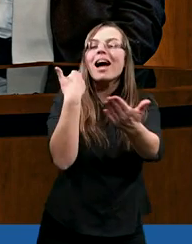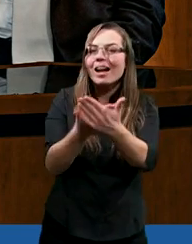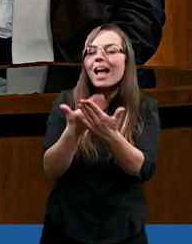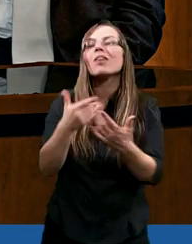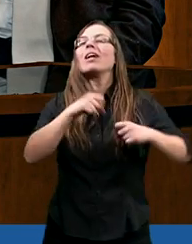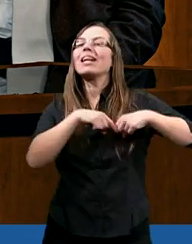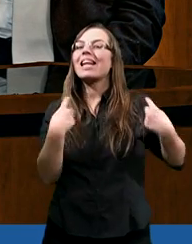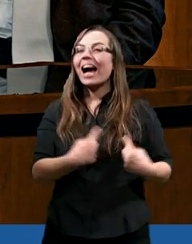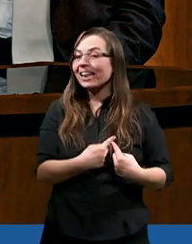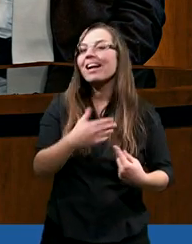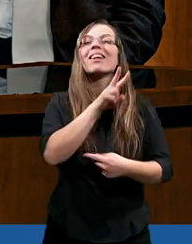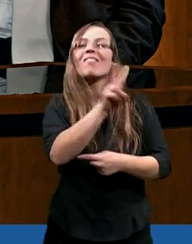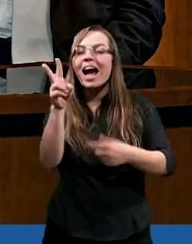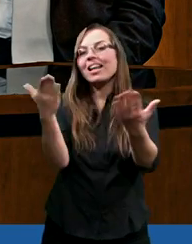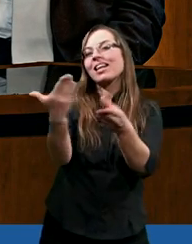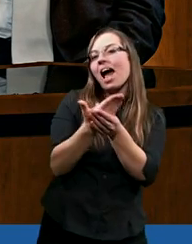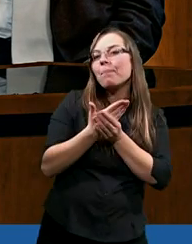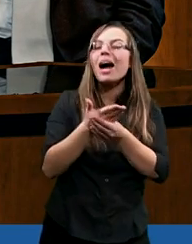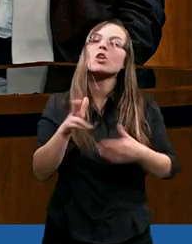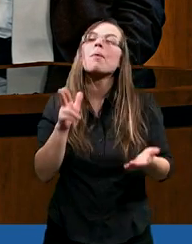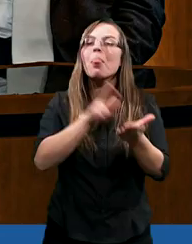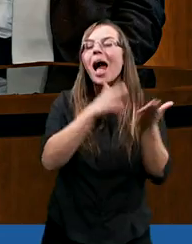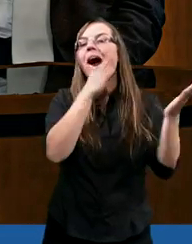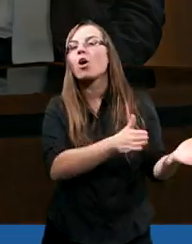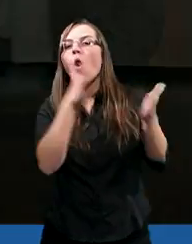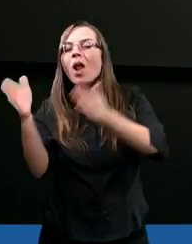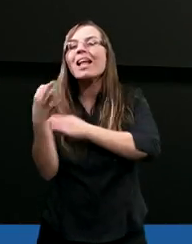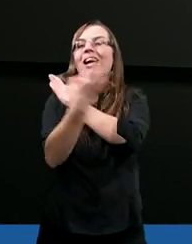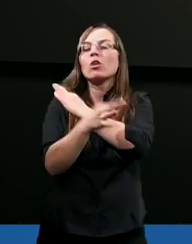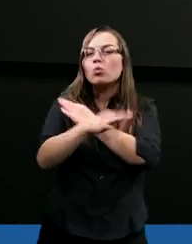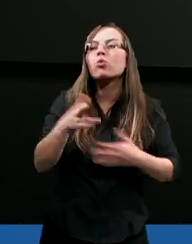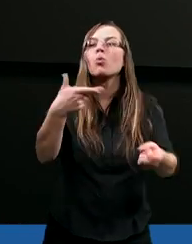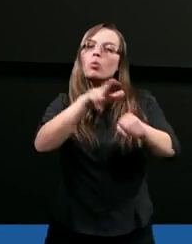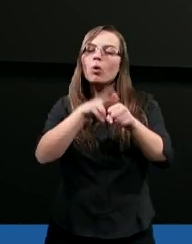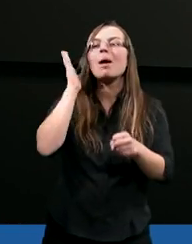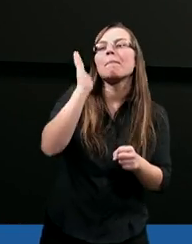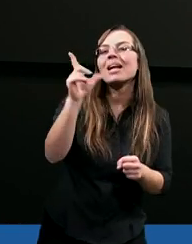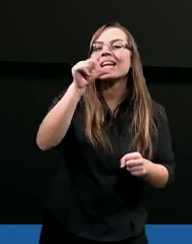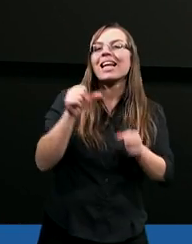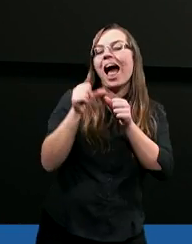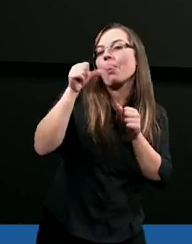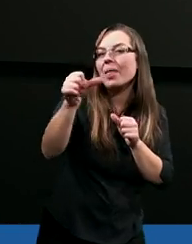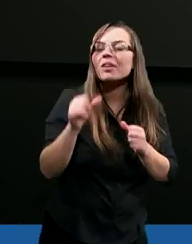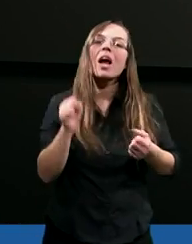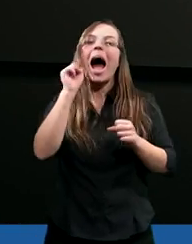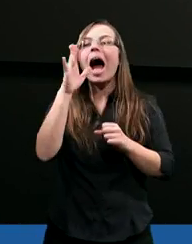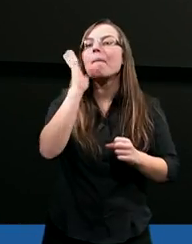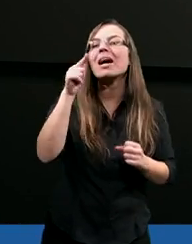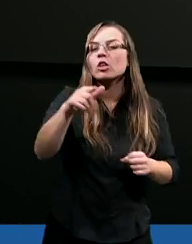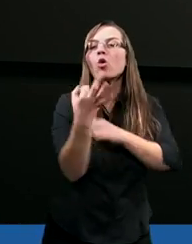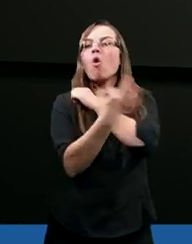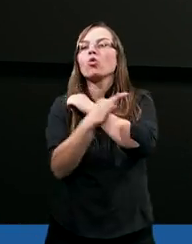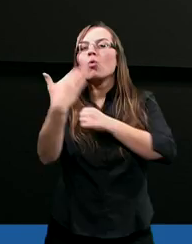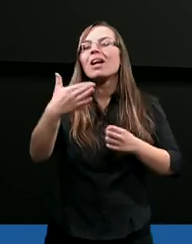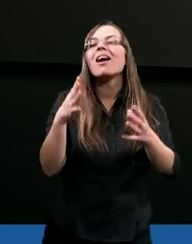dlatego serdecznie zapraszam na kolejne studium, które będzie za tydzień, a będzie to